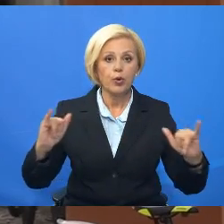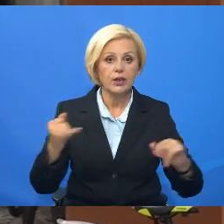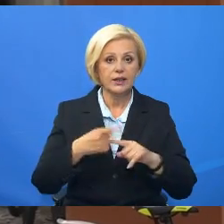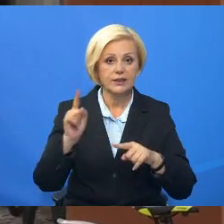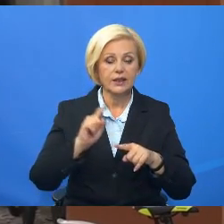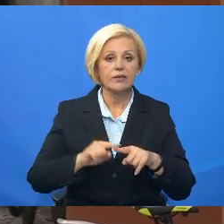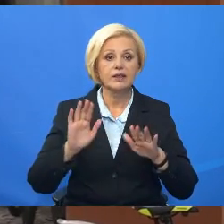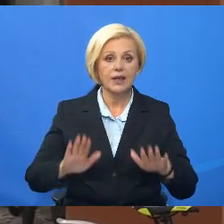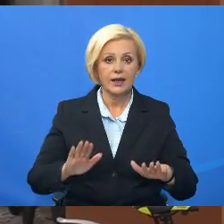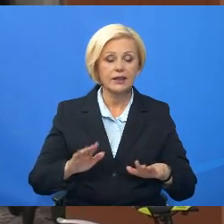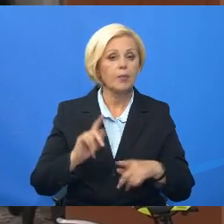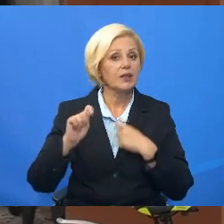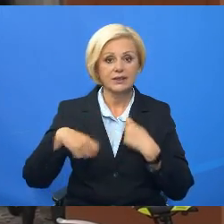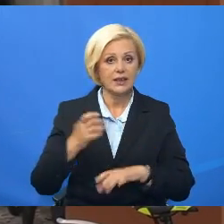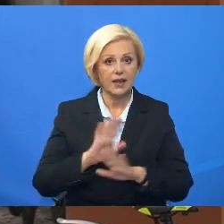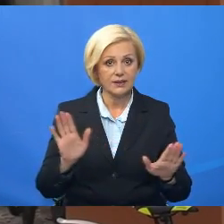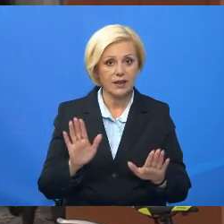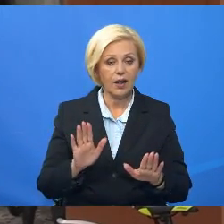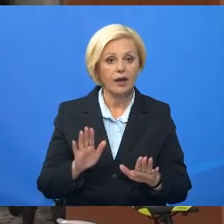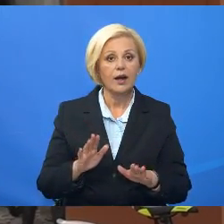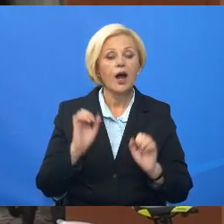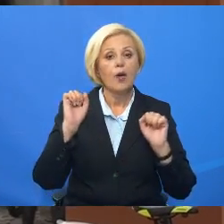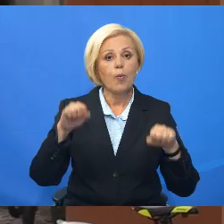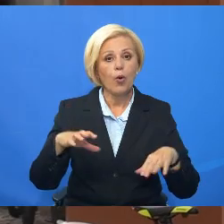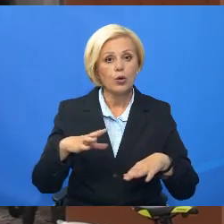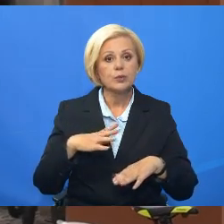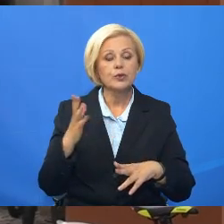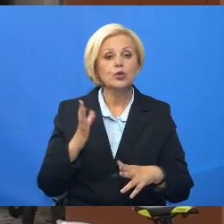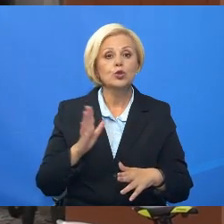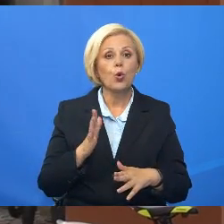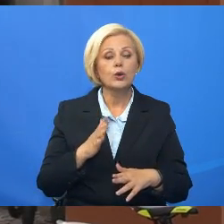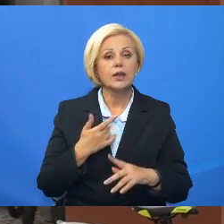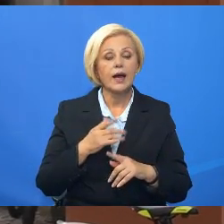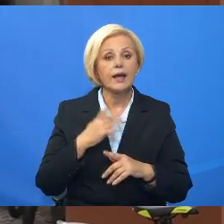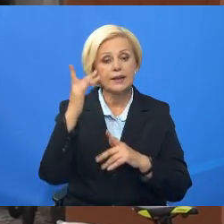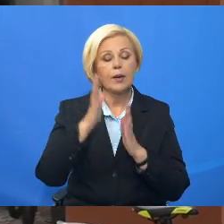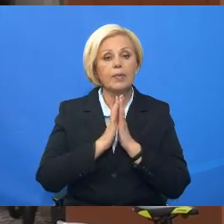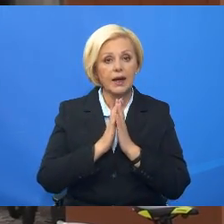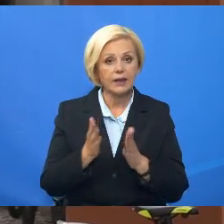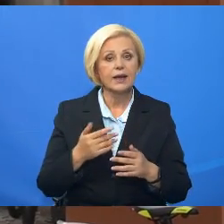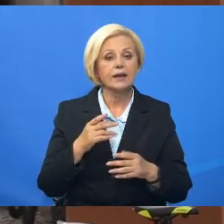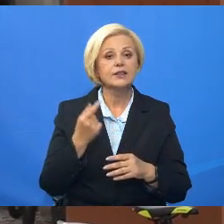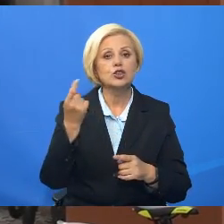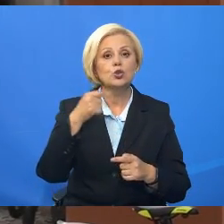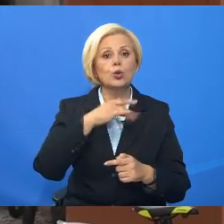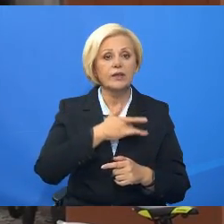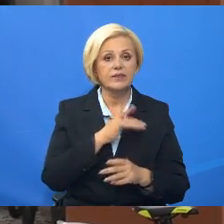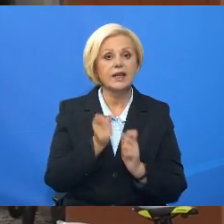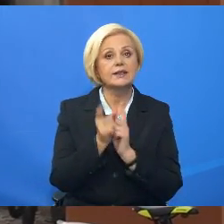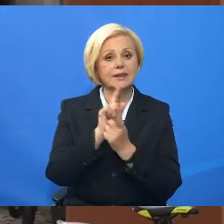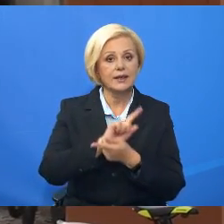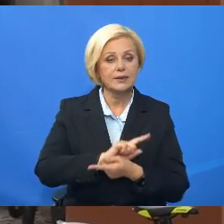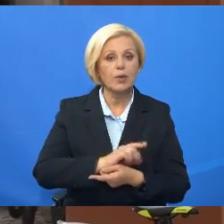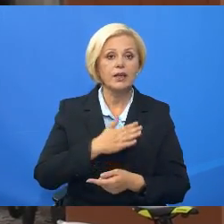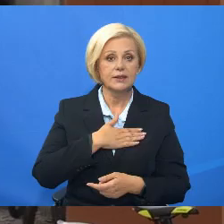вот место, оно тоже не зря. Может, все-таки где-то кто-то прикоснется этой благодати, и немножко там что-то изменится в сердце и в душе,